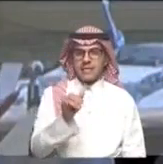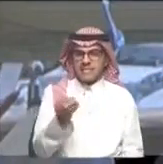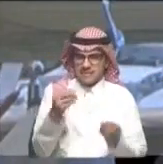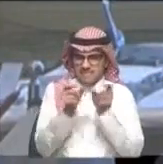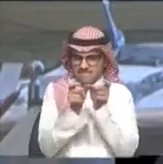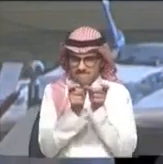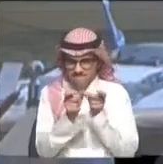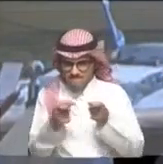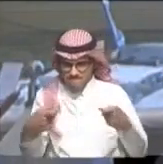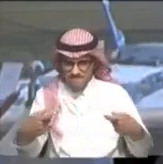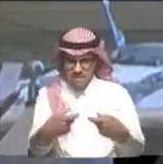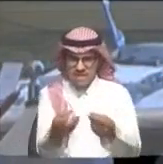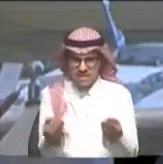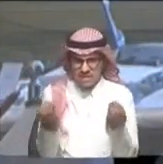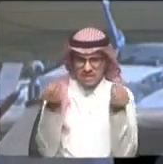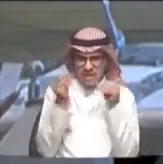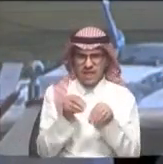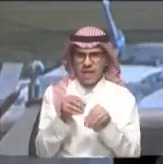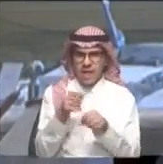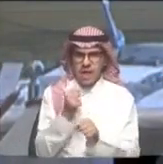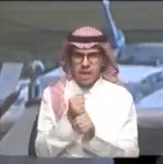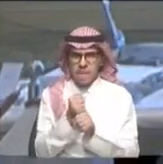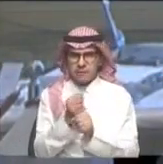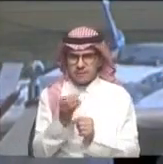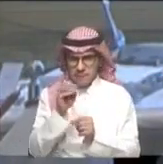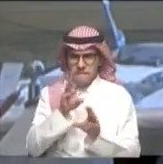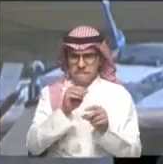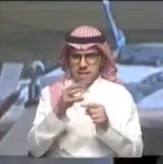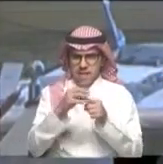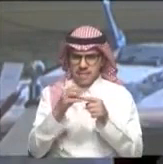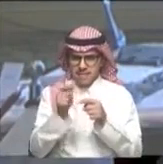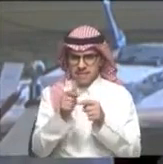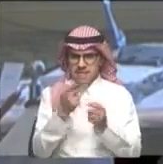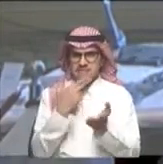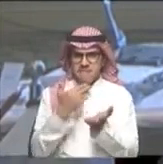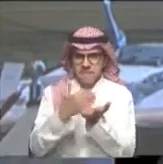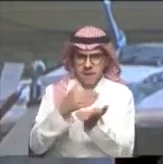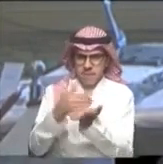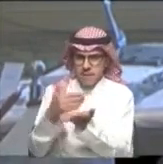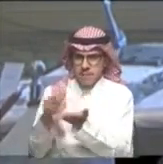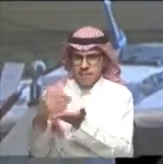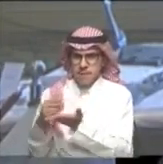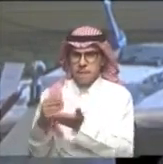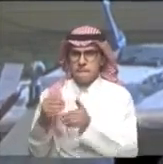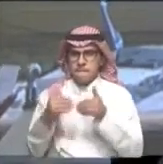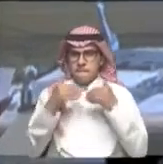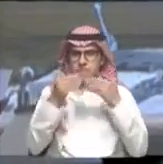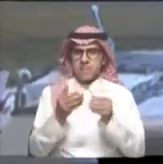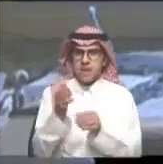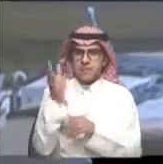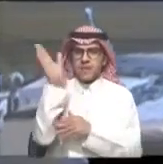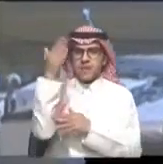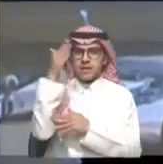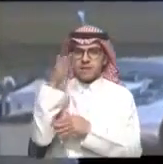من قبل قوات التحالف، والعمليات مستمرة لتأمين وتطهير المدينة تمهيدا لتسليمها للسلطة المحلية، وتم رفع علم